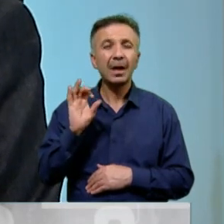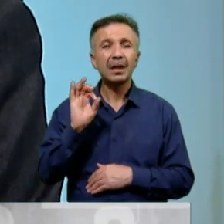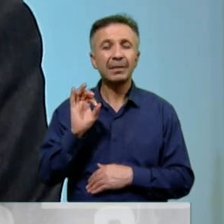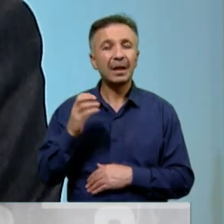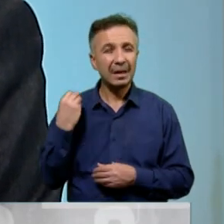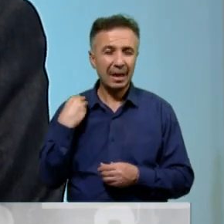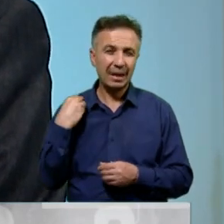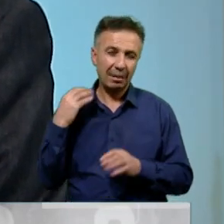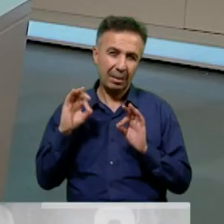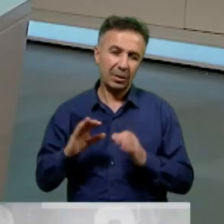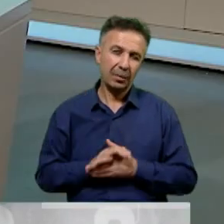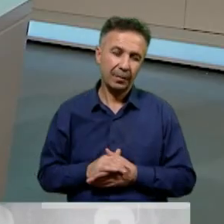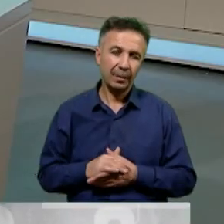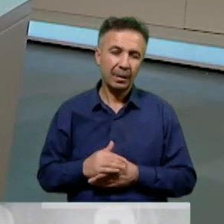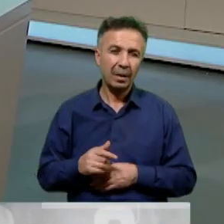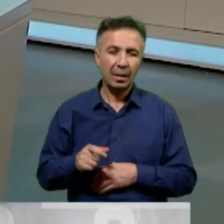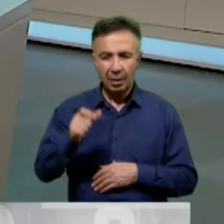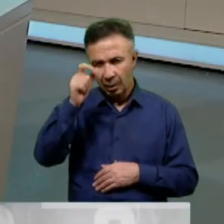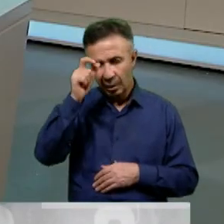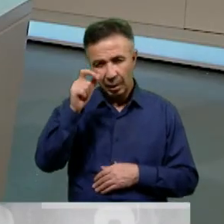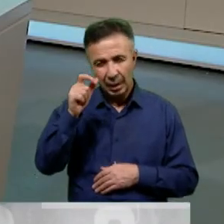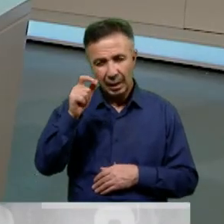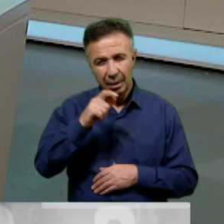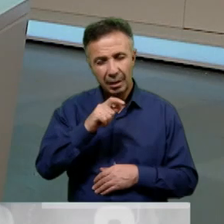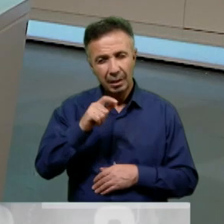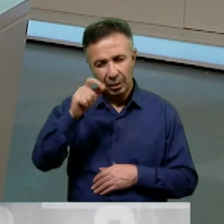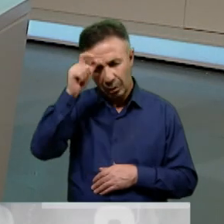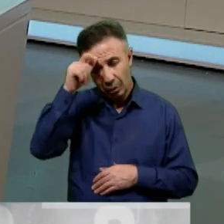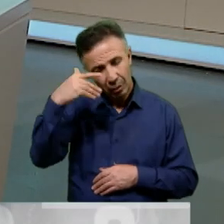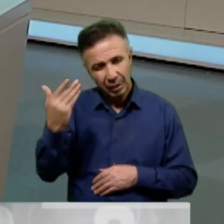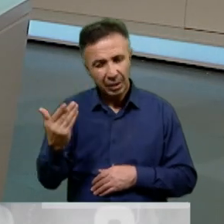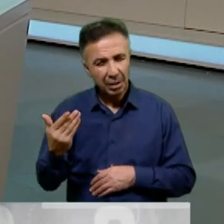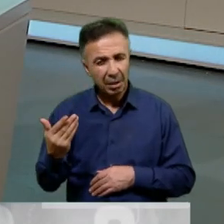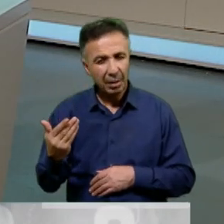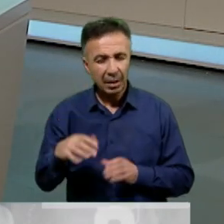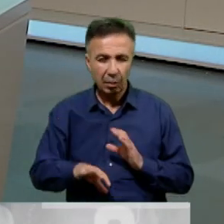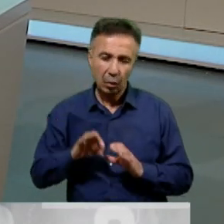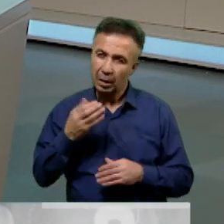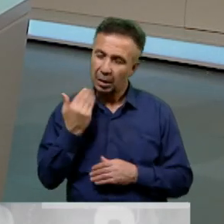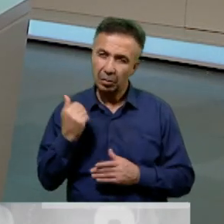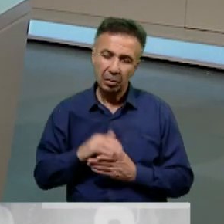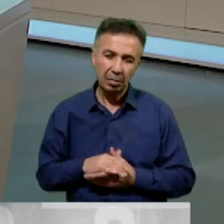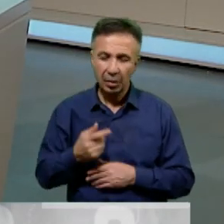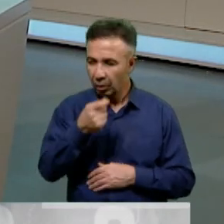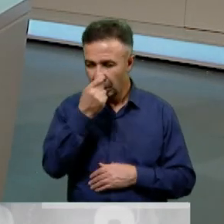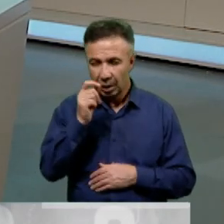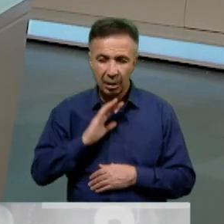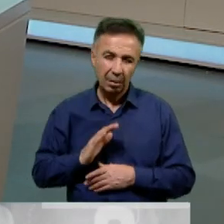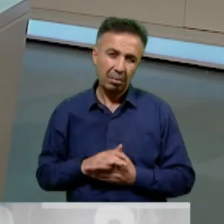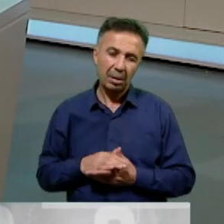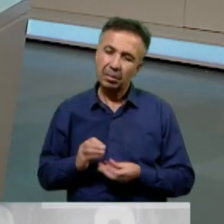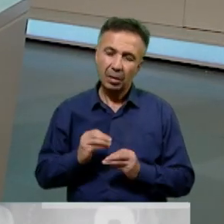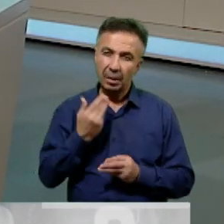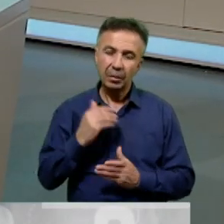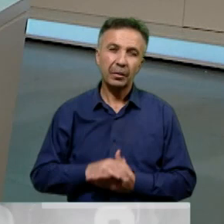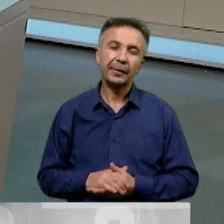Evet. Ya yurt dışı için belki böyle bir kura şartı benim bildiğim kadarıyla yok. Olabilir, bilmiyorum. Belki orada biraz daha kolaylık var. Biraz daha belki hızlı